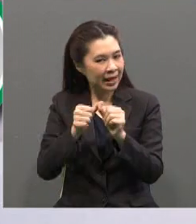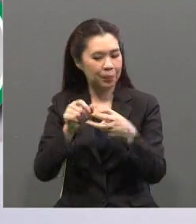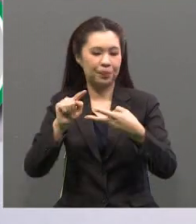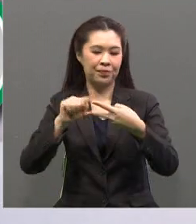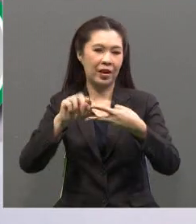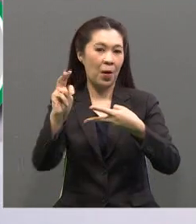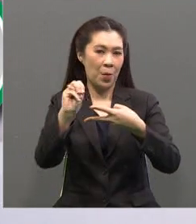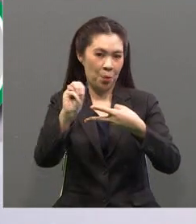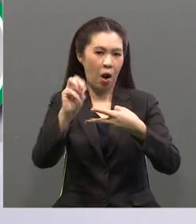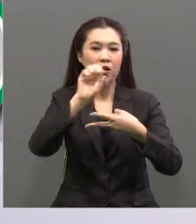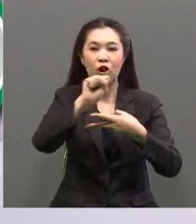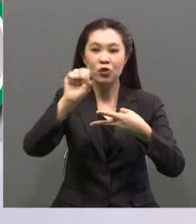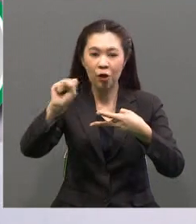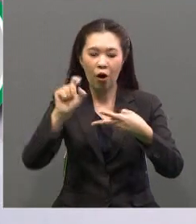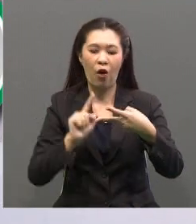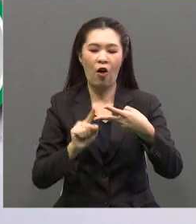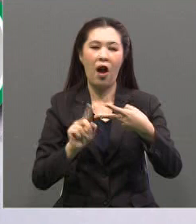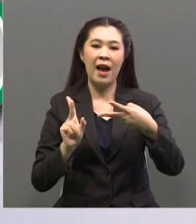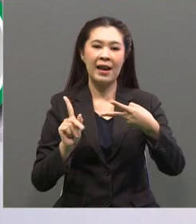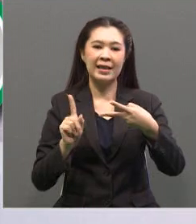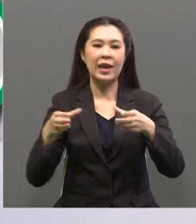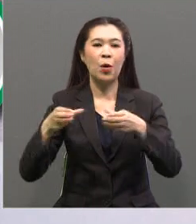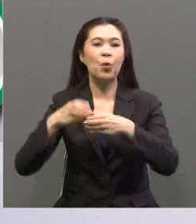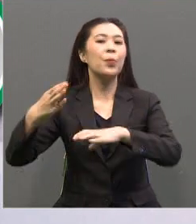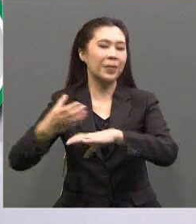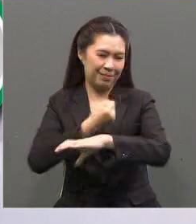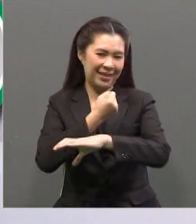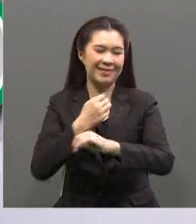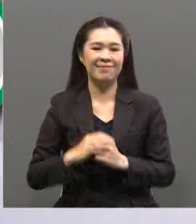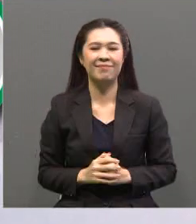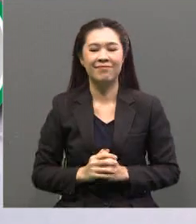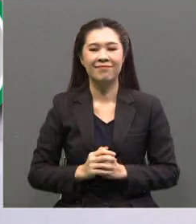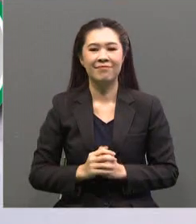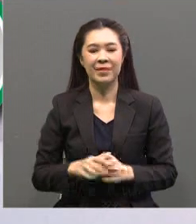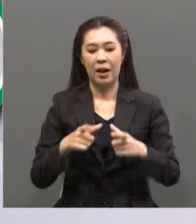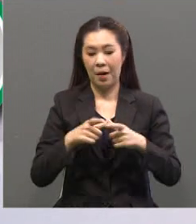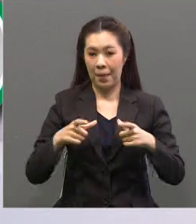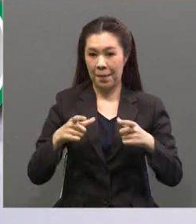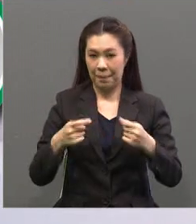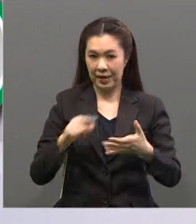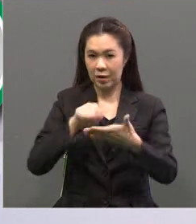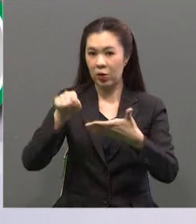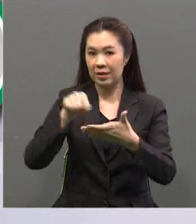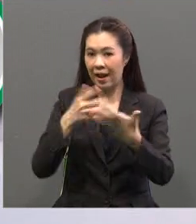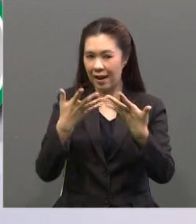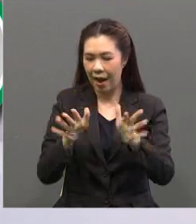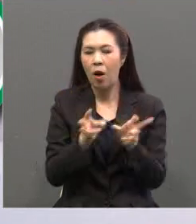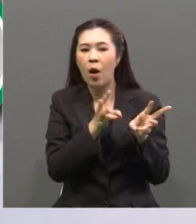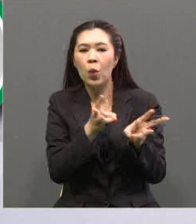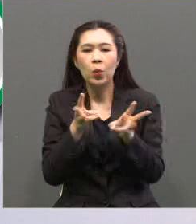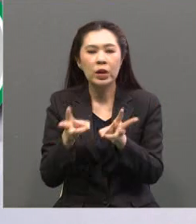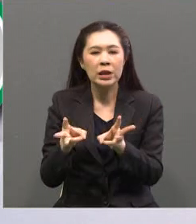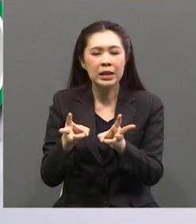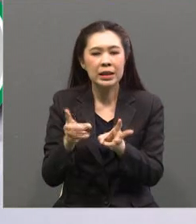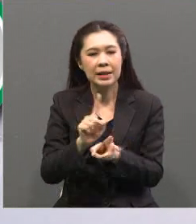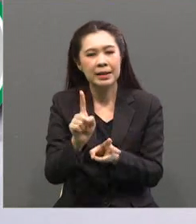เลือกส.สที่รักสีเขียวเลือกพักที่ชอบนั่นเองครับนอกจากบัตรเลือกตั้งแล้วครับในเรื่องของวิธีการในการ